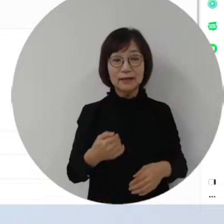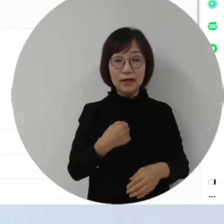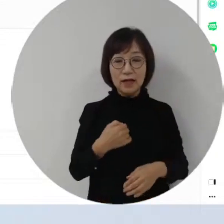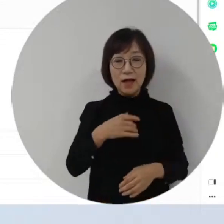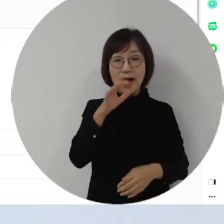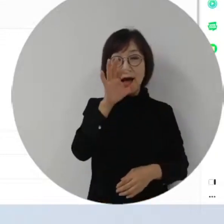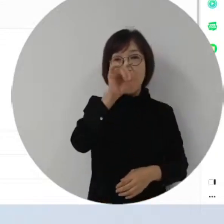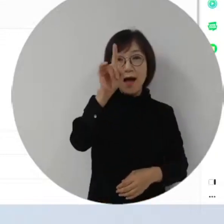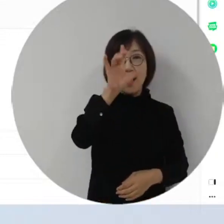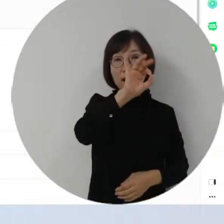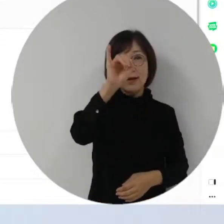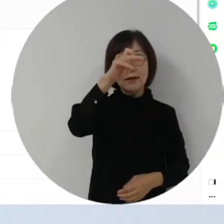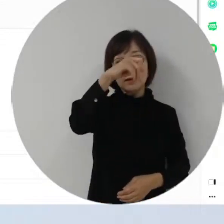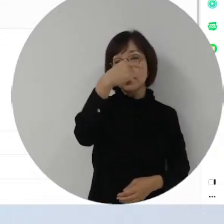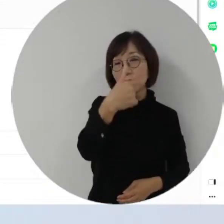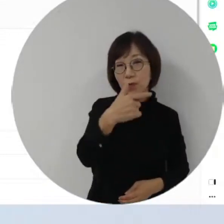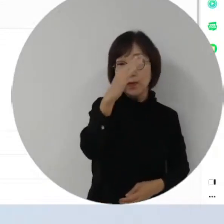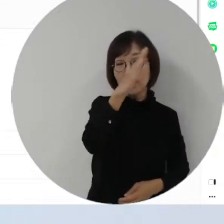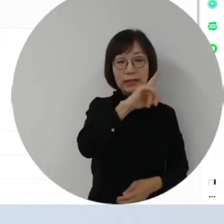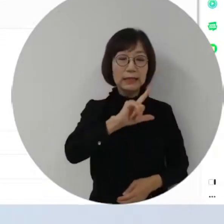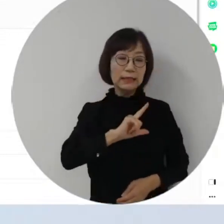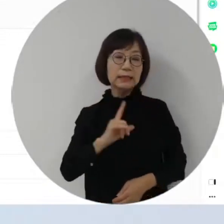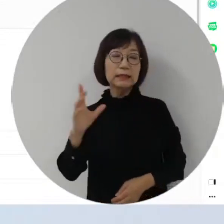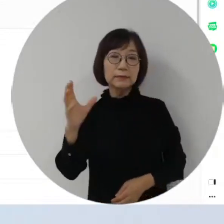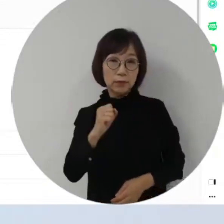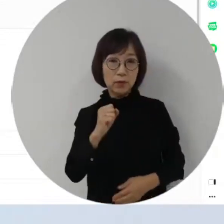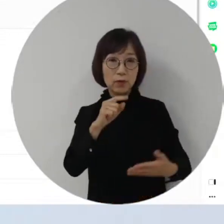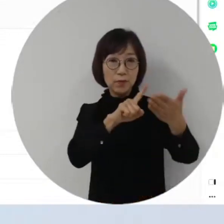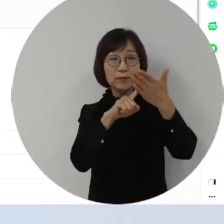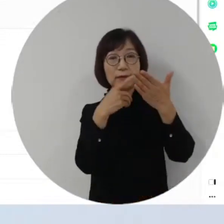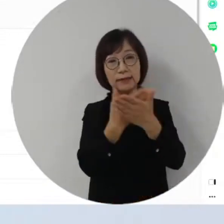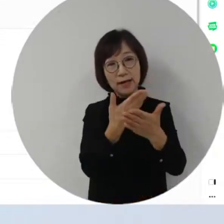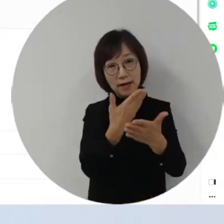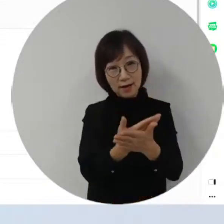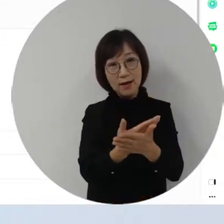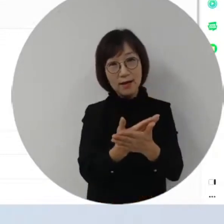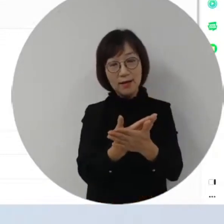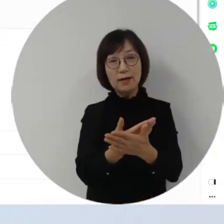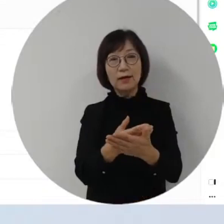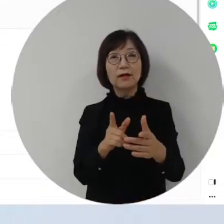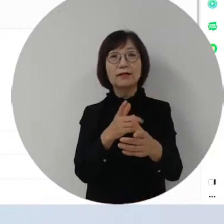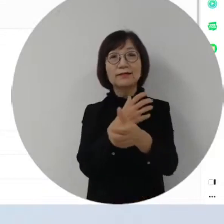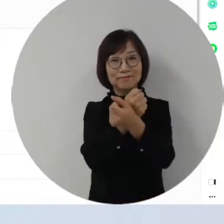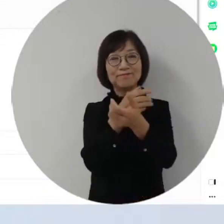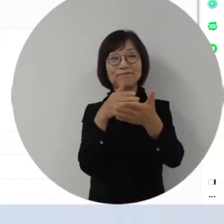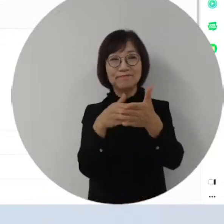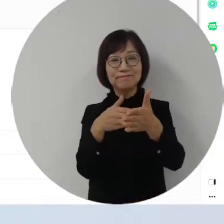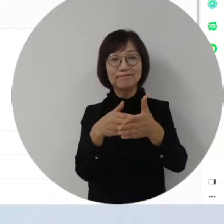이름으로 북마크바를 표시해라 라고 이렇게 선택을 했습니다.